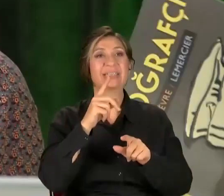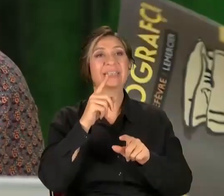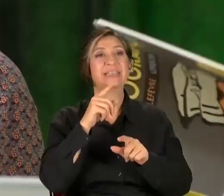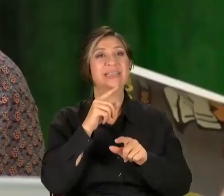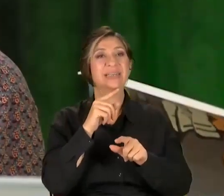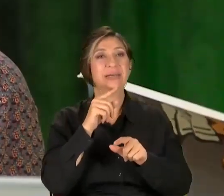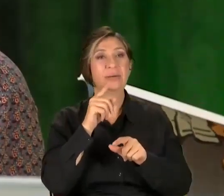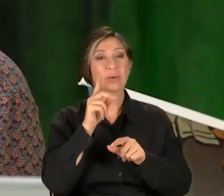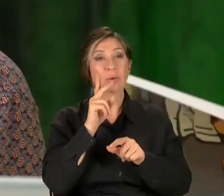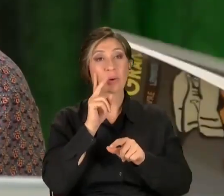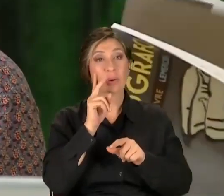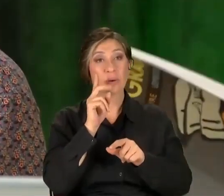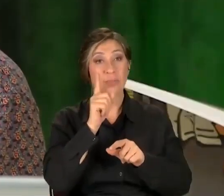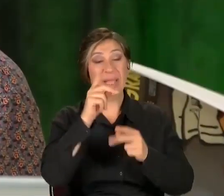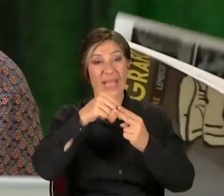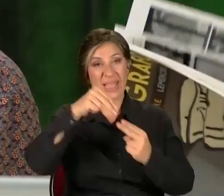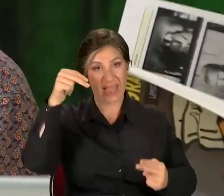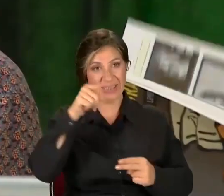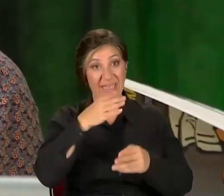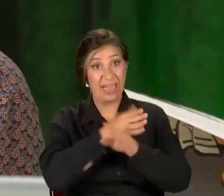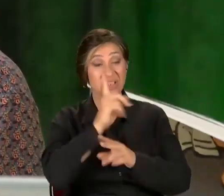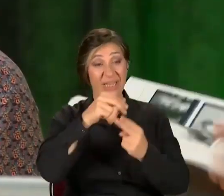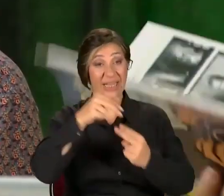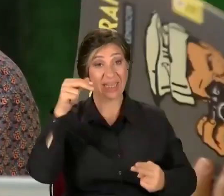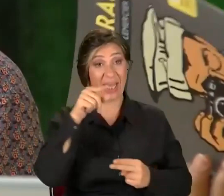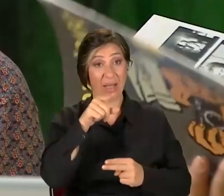Didier Lefebvre'in bir hikayesi, gerçek bir